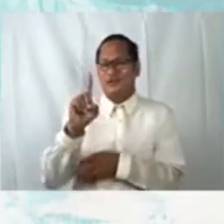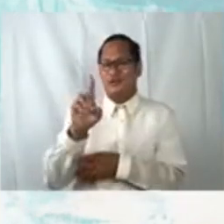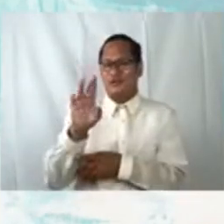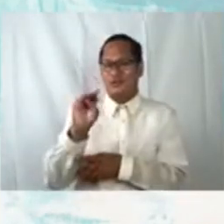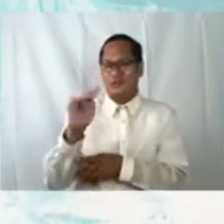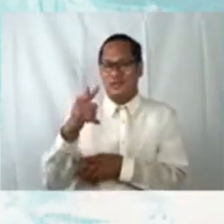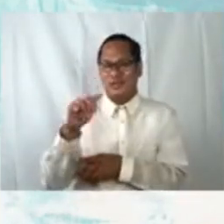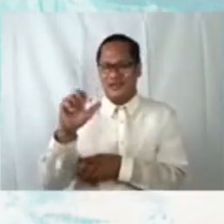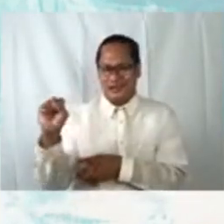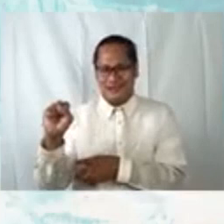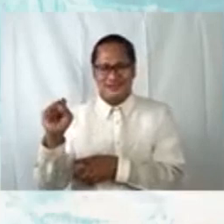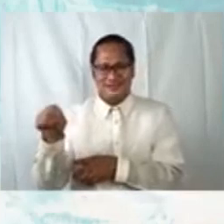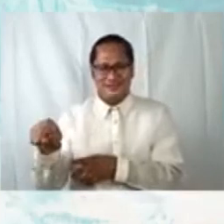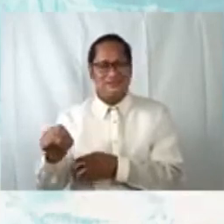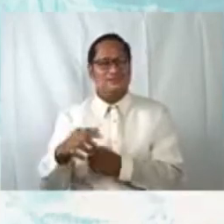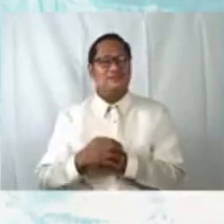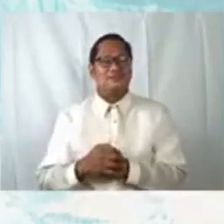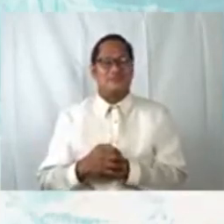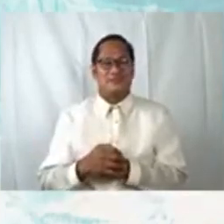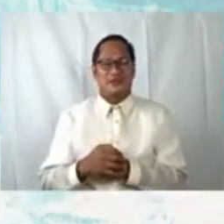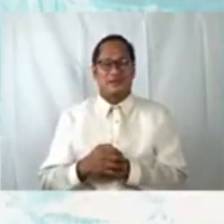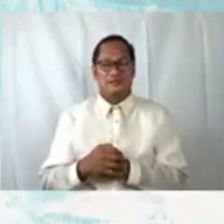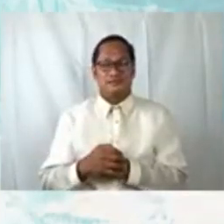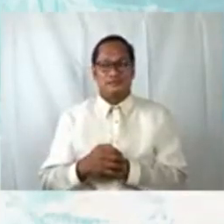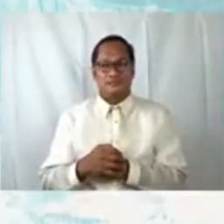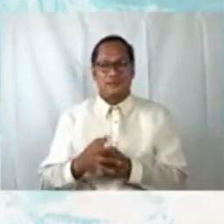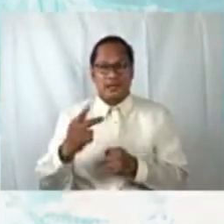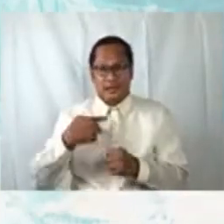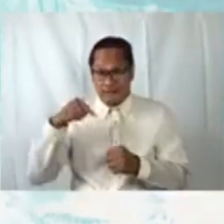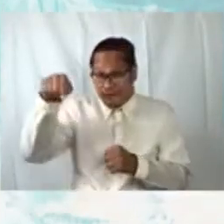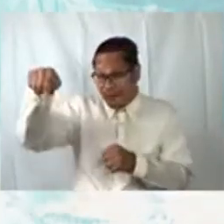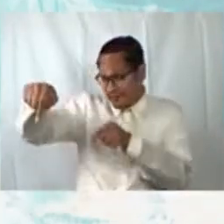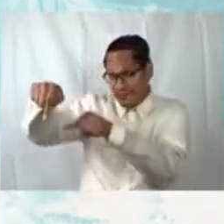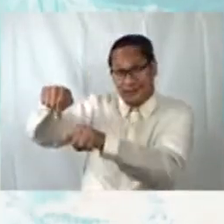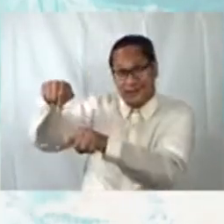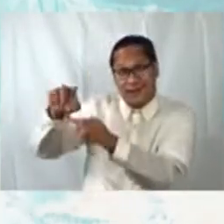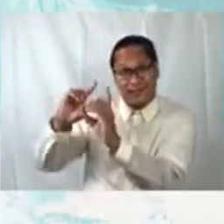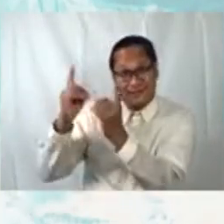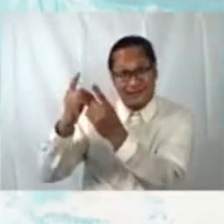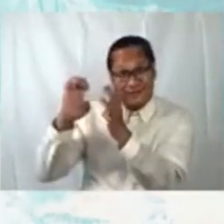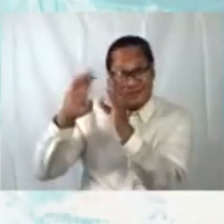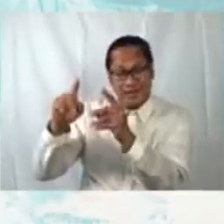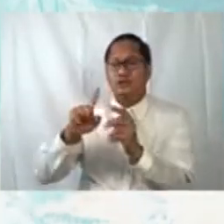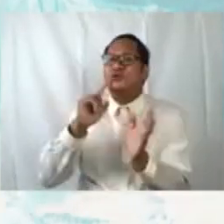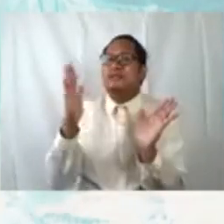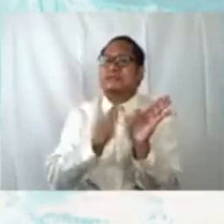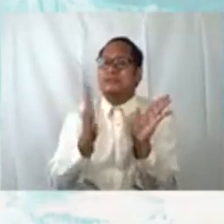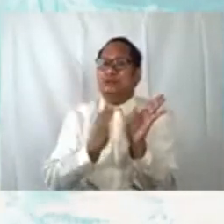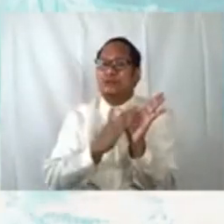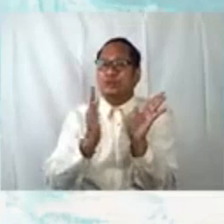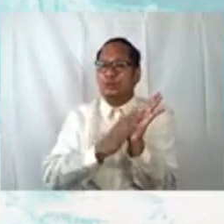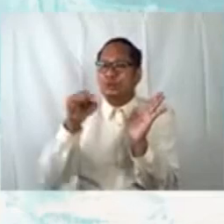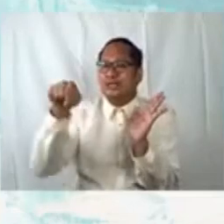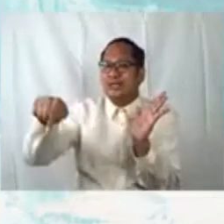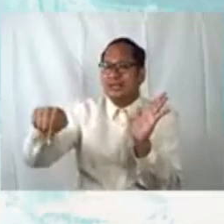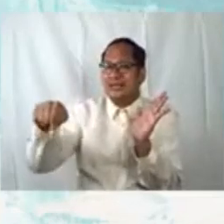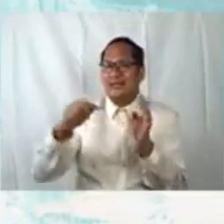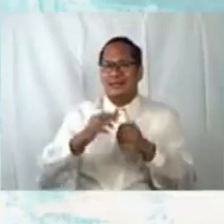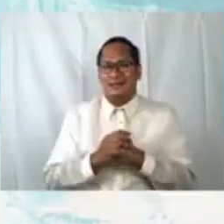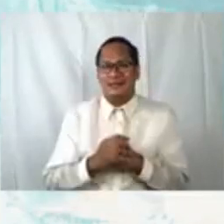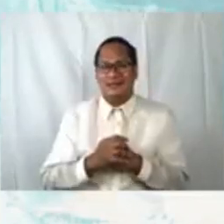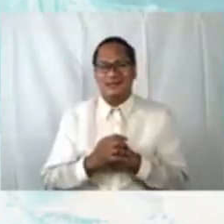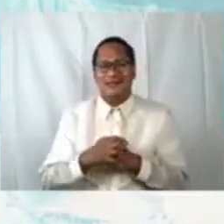Oh, at may isang DepEd doon na eskwelahan, oh, sa